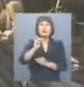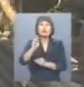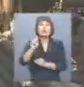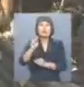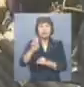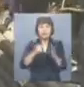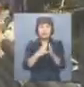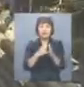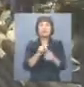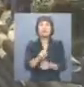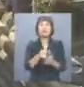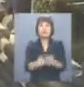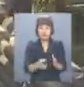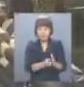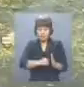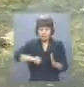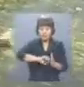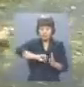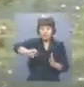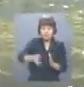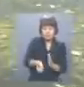ขยะในลำคลองนี